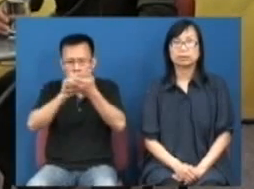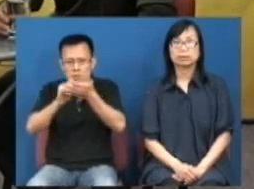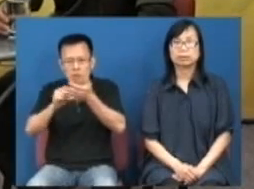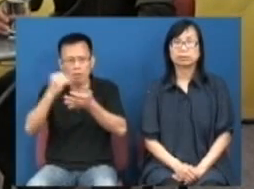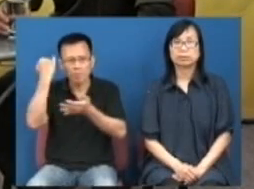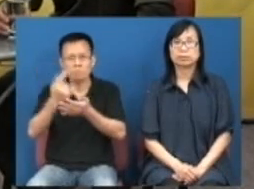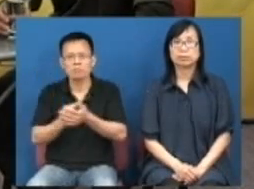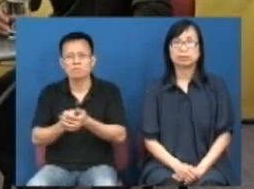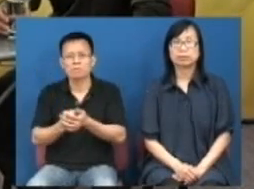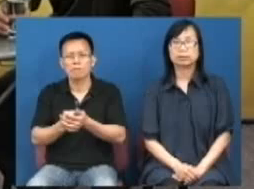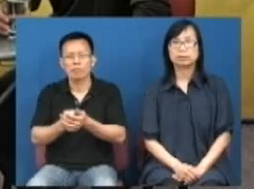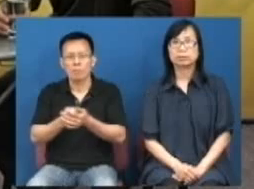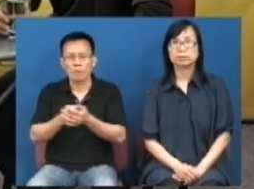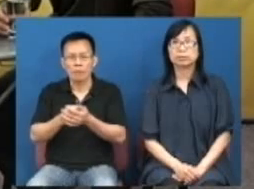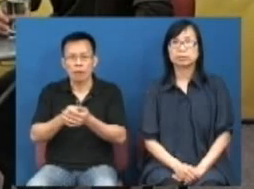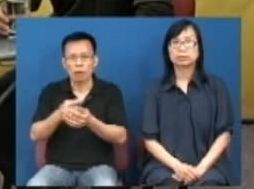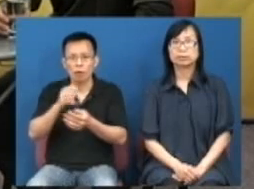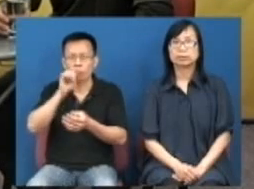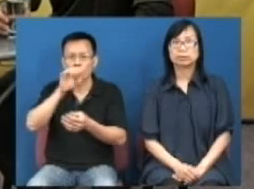條嚟俾你睇。係，唉，真係。